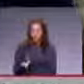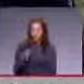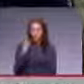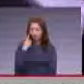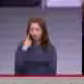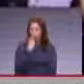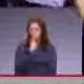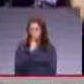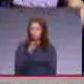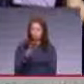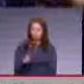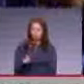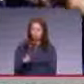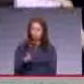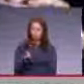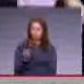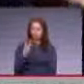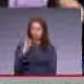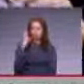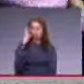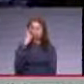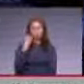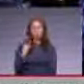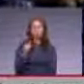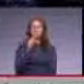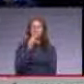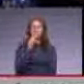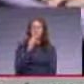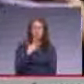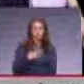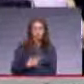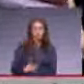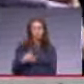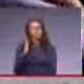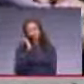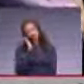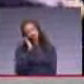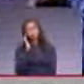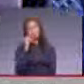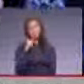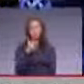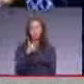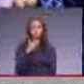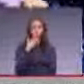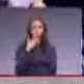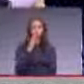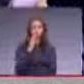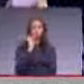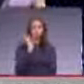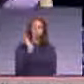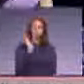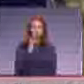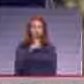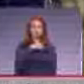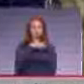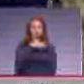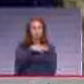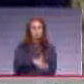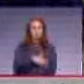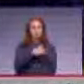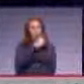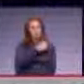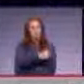انا مبسوطه بالاكل والشرب واللبس والنوم وكل حاجه بنفس الحاج.